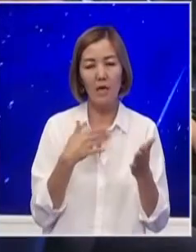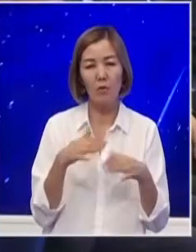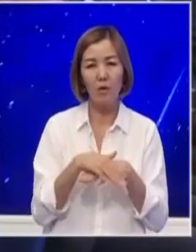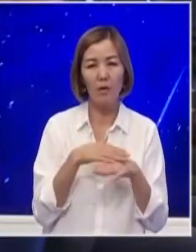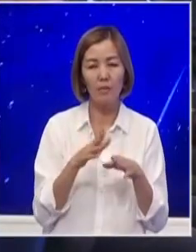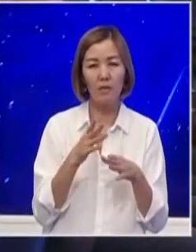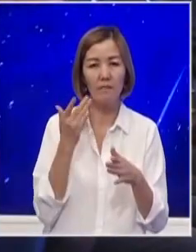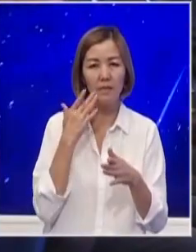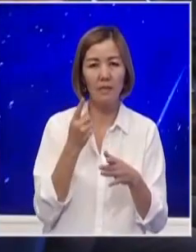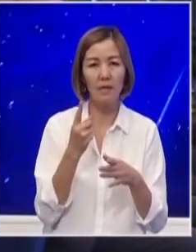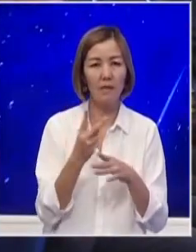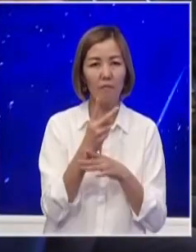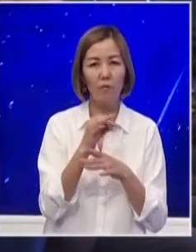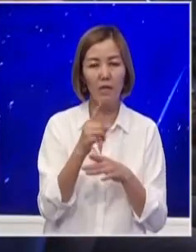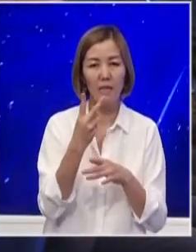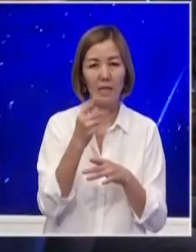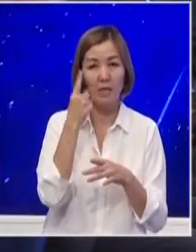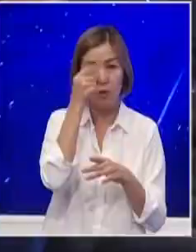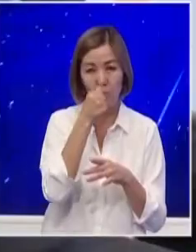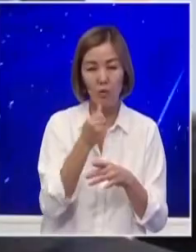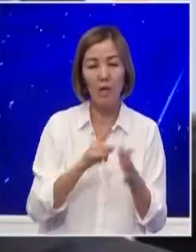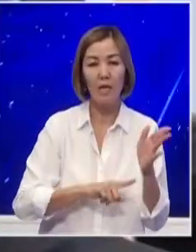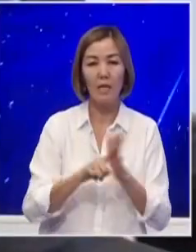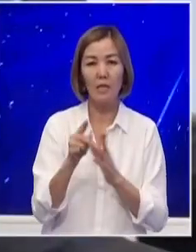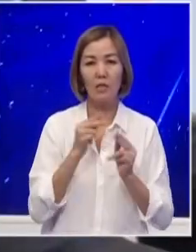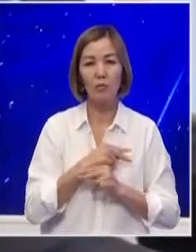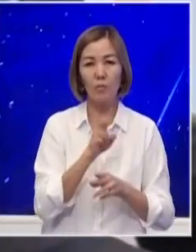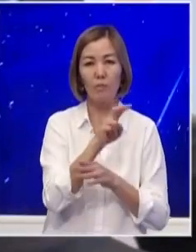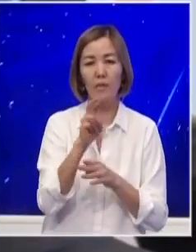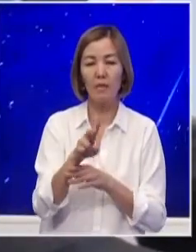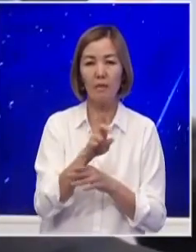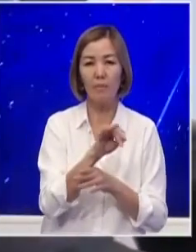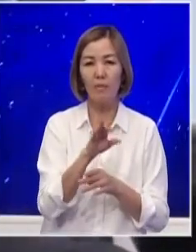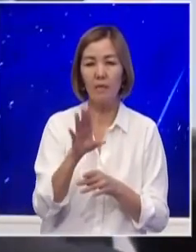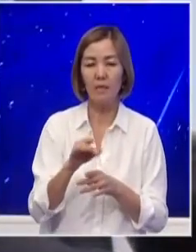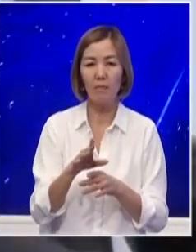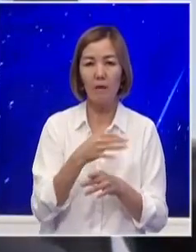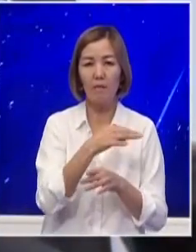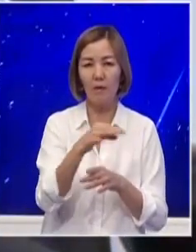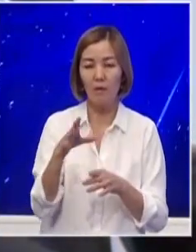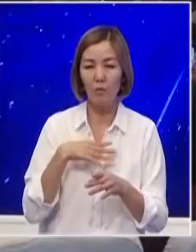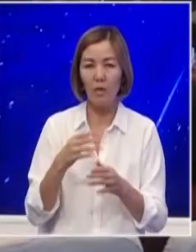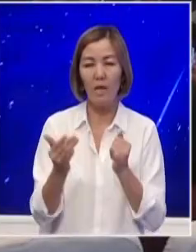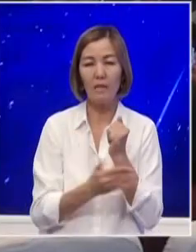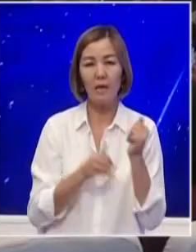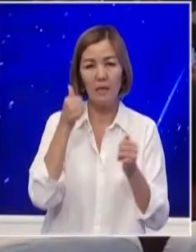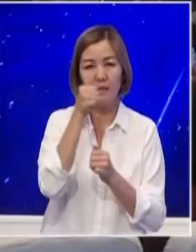должен проводиться не менее 2 раз в год. С того момента начались рабочие поездки Бейбита Исабаева в регионы. До конца года